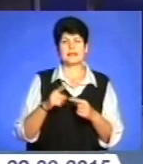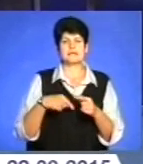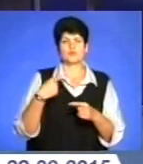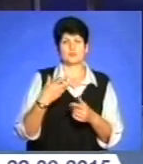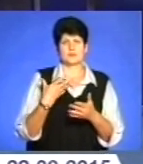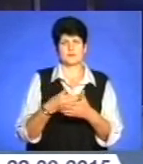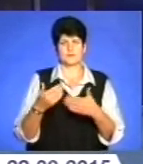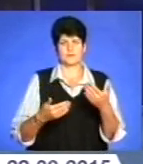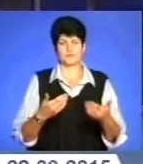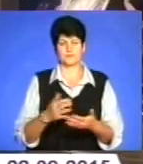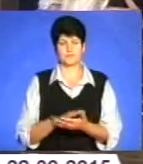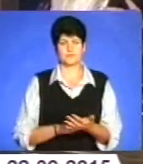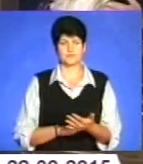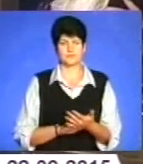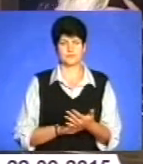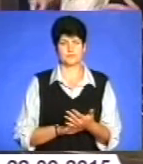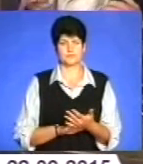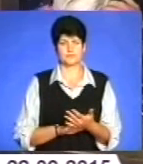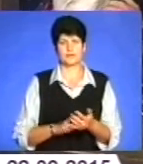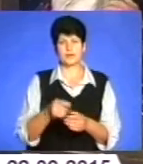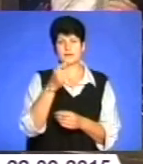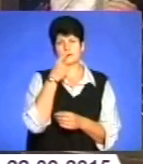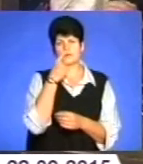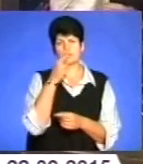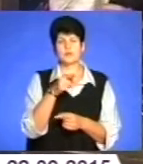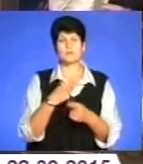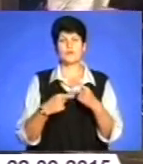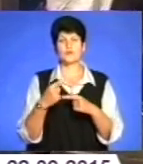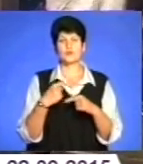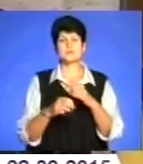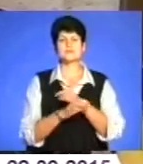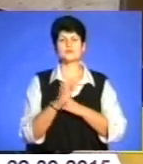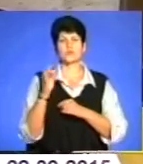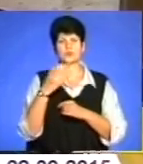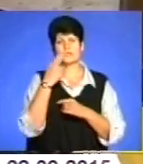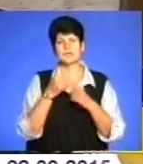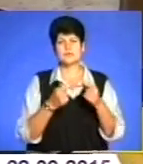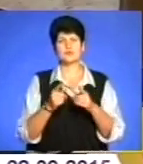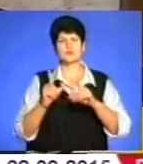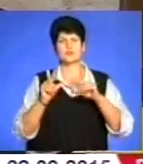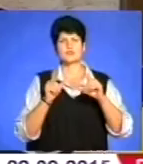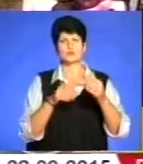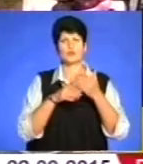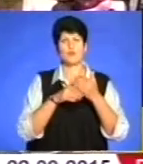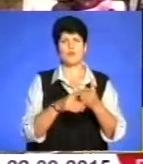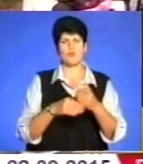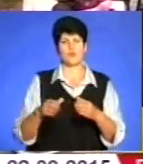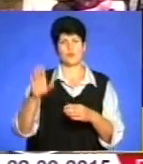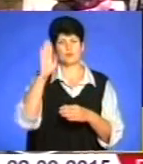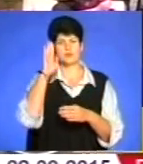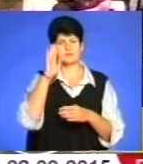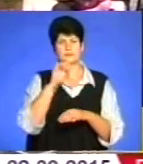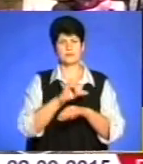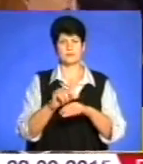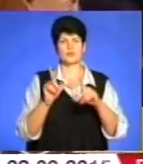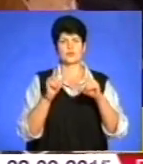кроки. Деталі у сюжеті. Нещодавно вони повернулися зі Сходу. Традиційно возили допомогу хлопцям на передову.